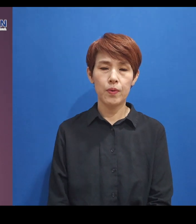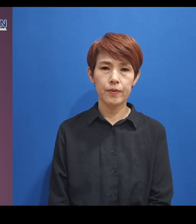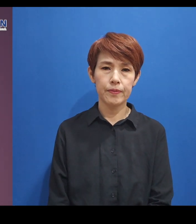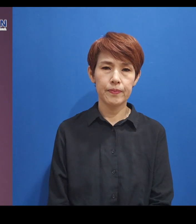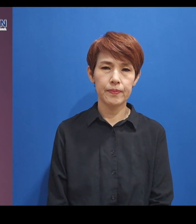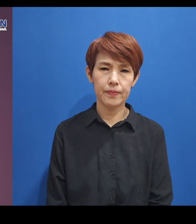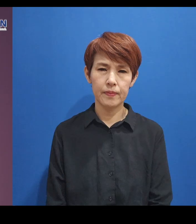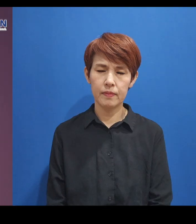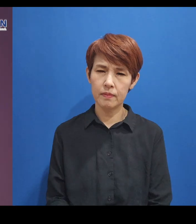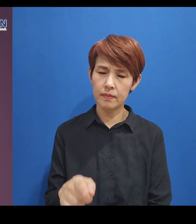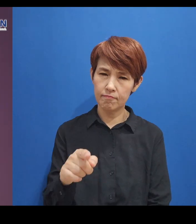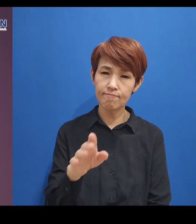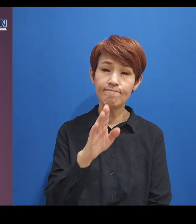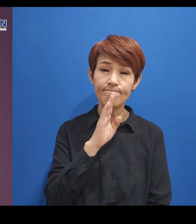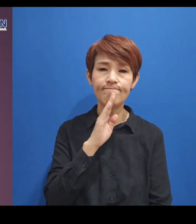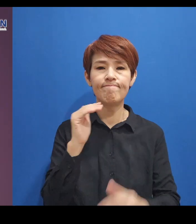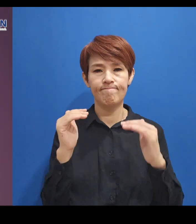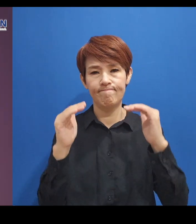이 사람이 진짜 어른이에요.